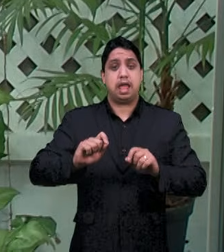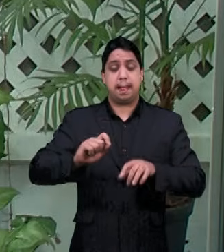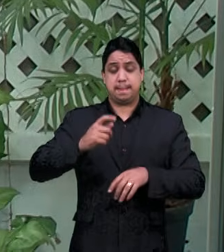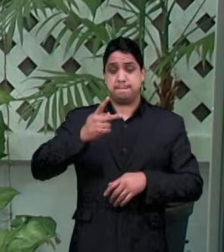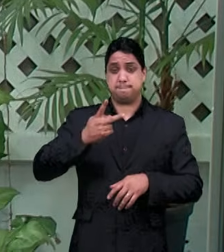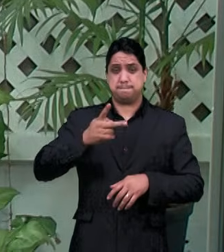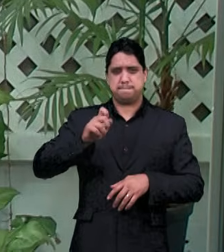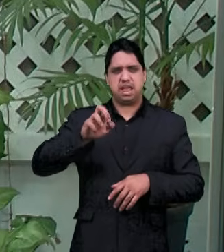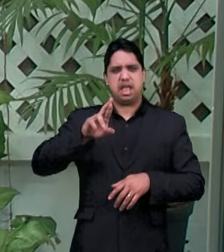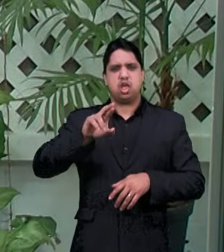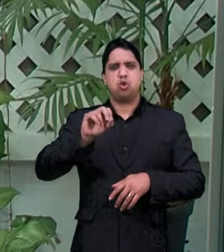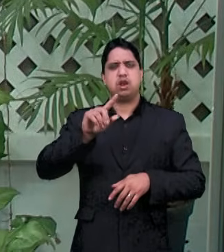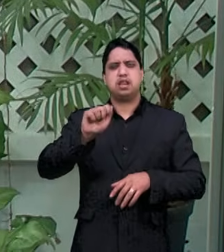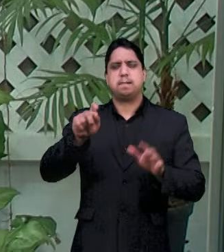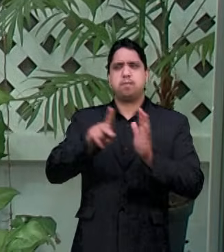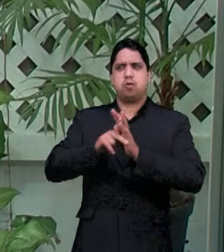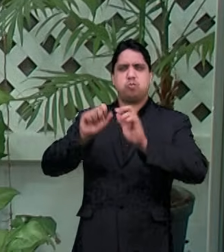royaume.